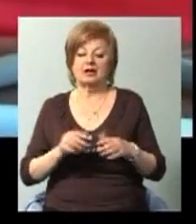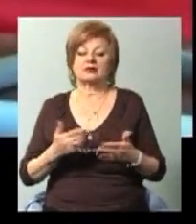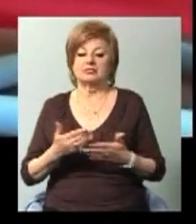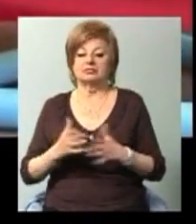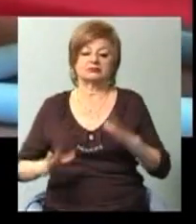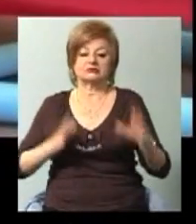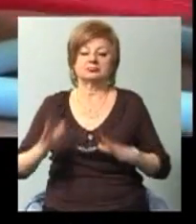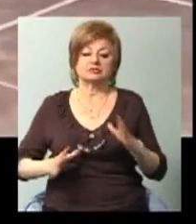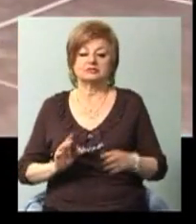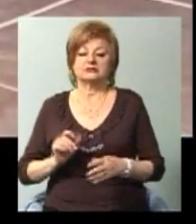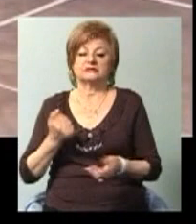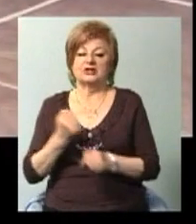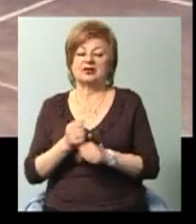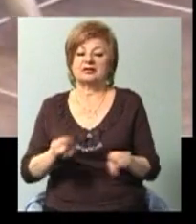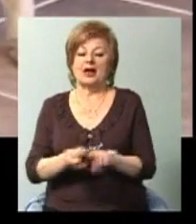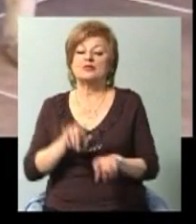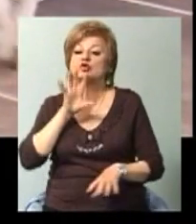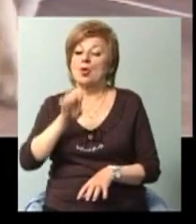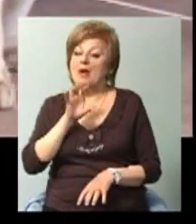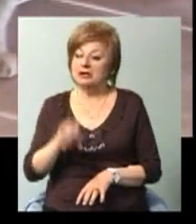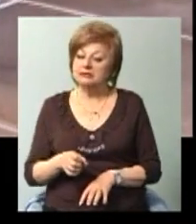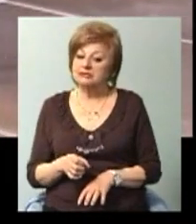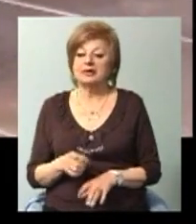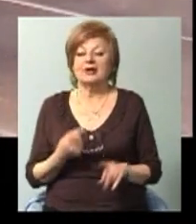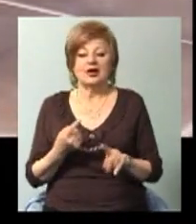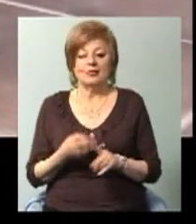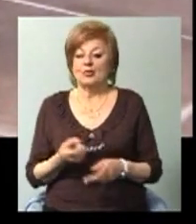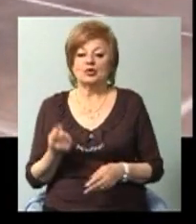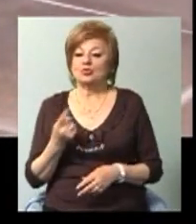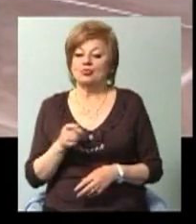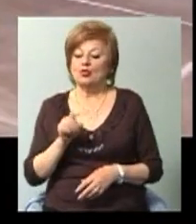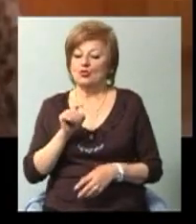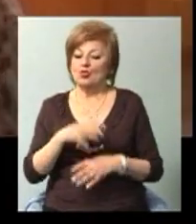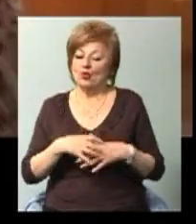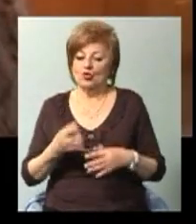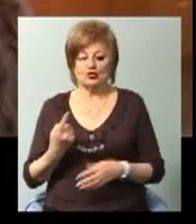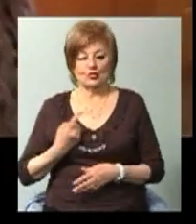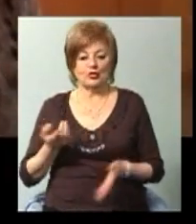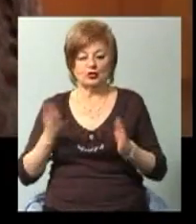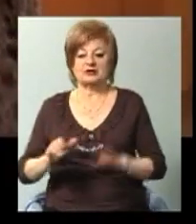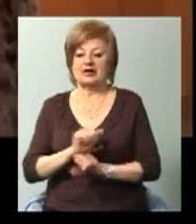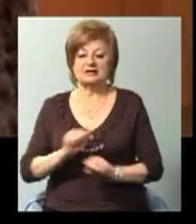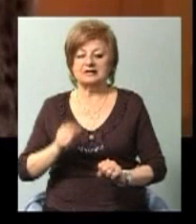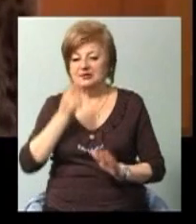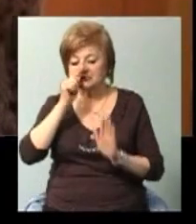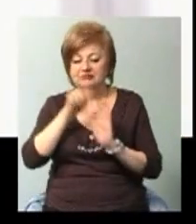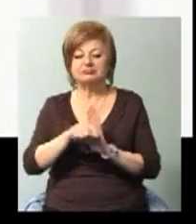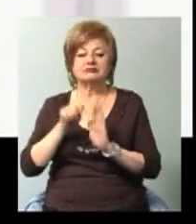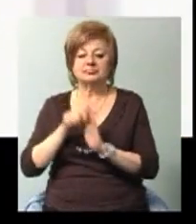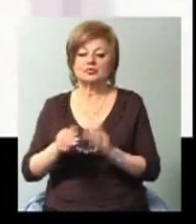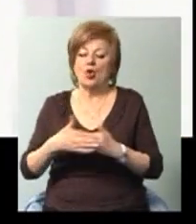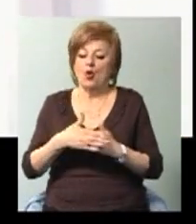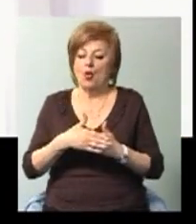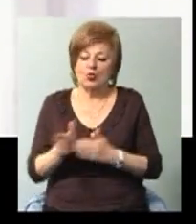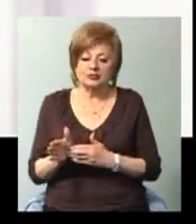які зазвичай роблять песики. Через певні вміння краще не залишати цих котиків на самоті, тому що вони з легкістю